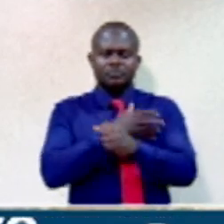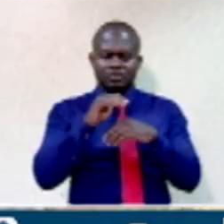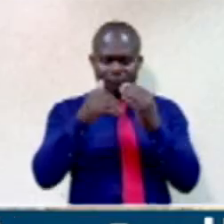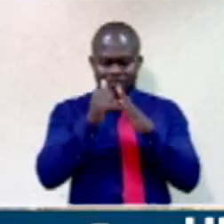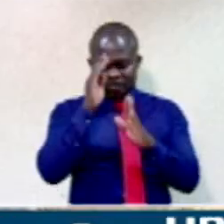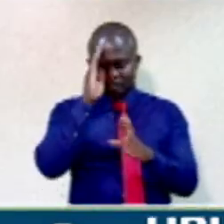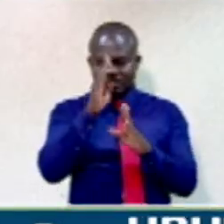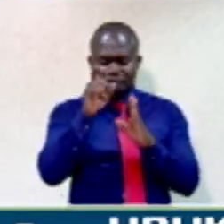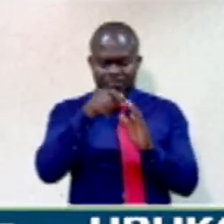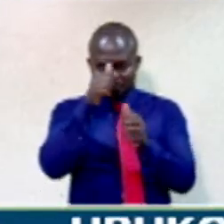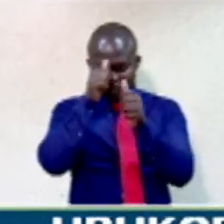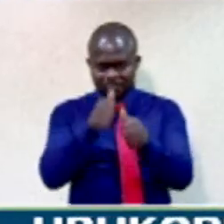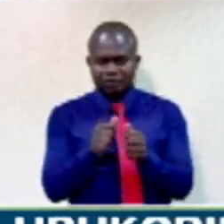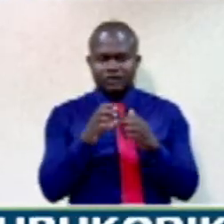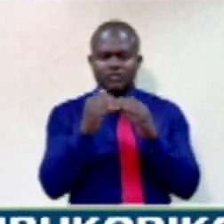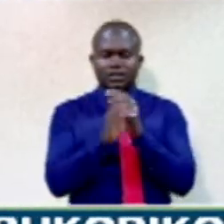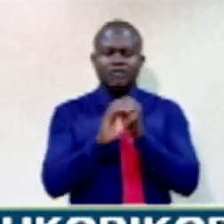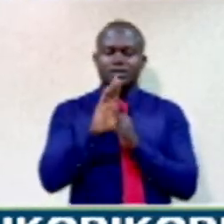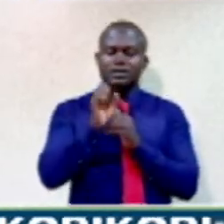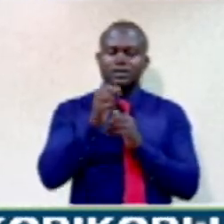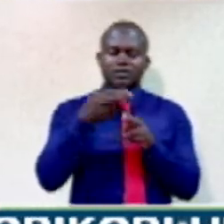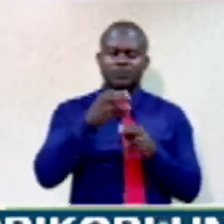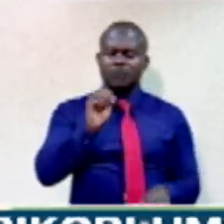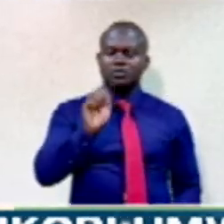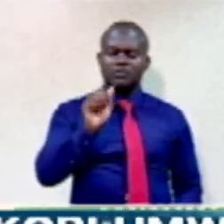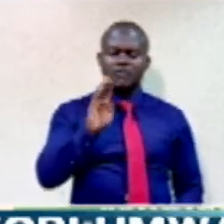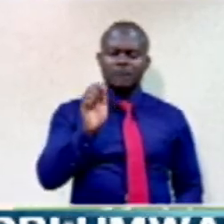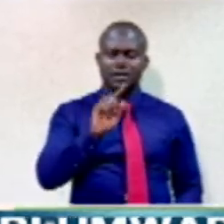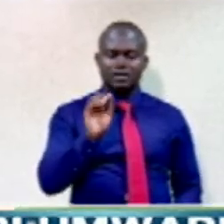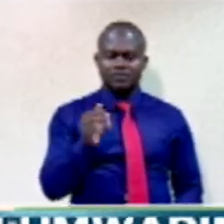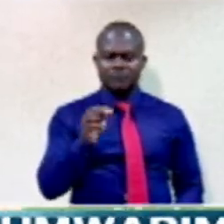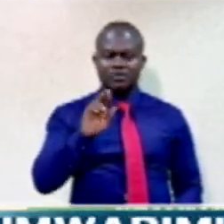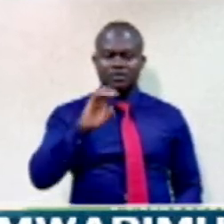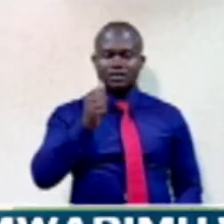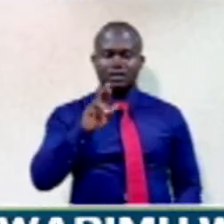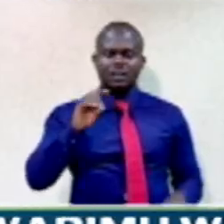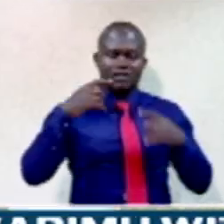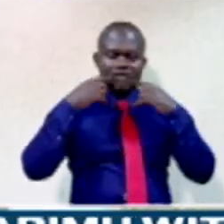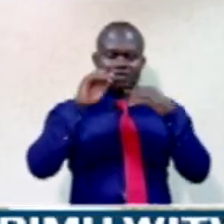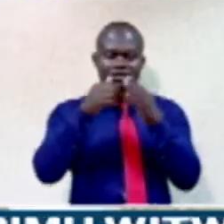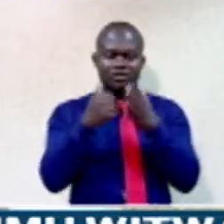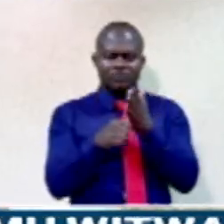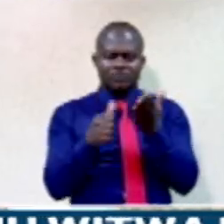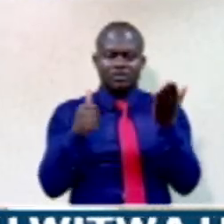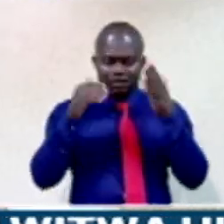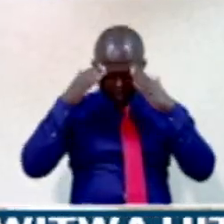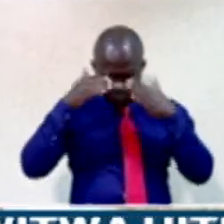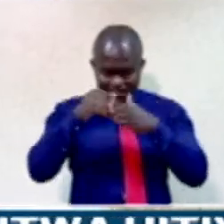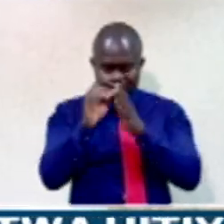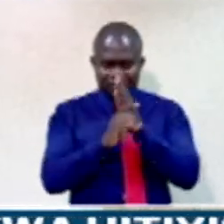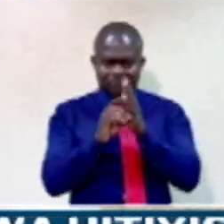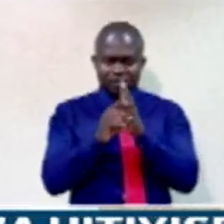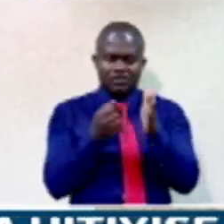tugomba kugenderaho. Umuyobozi w'akarere ka Bugesera Mutabazi Rishari avuga ko iki kibazo kibiza gikunze kwibasira aka karere giteye